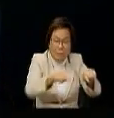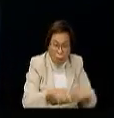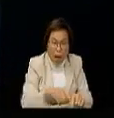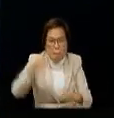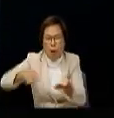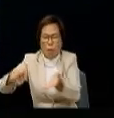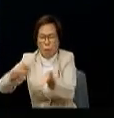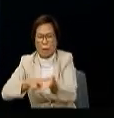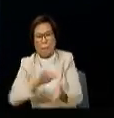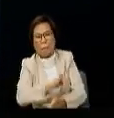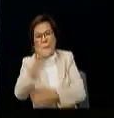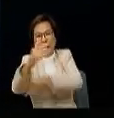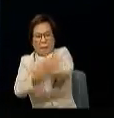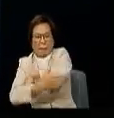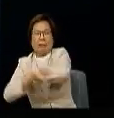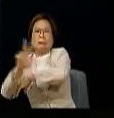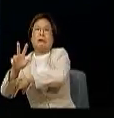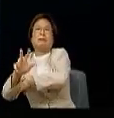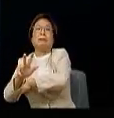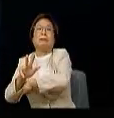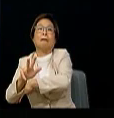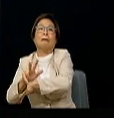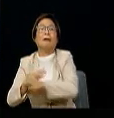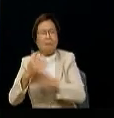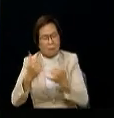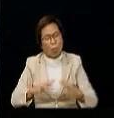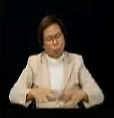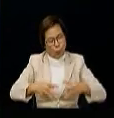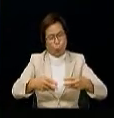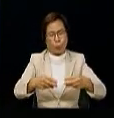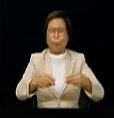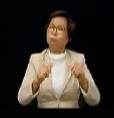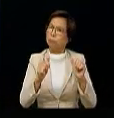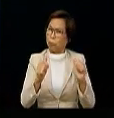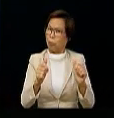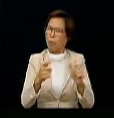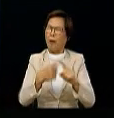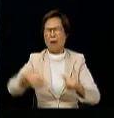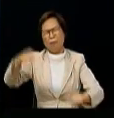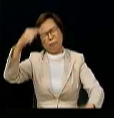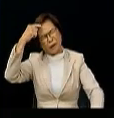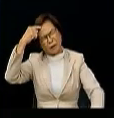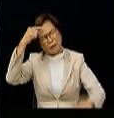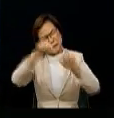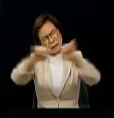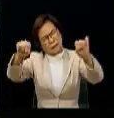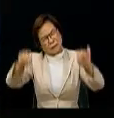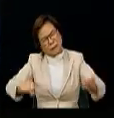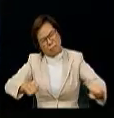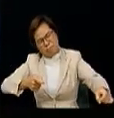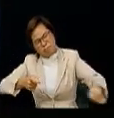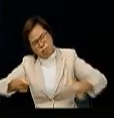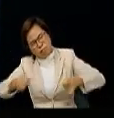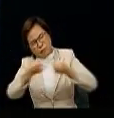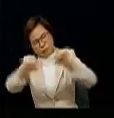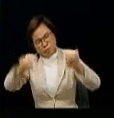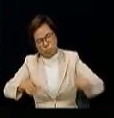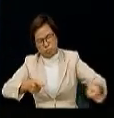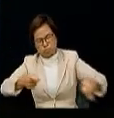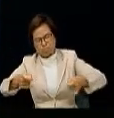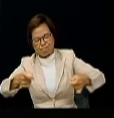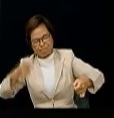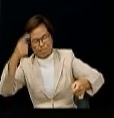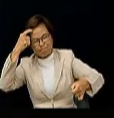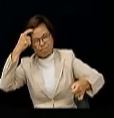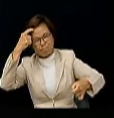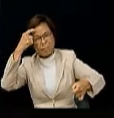pergi ke negara ke-3 ya sekarang ini berjalan baik tapi save Ikke dari segi sistem trend itu